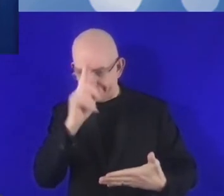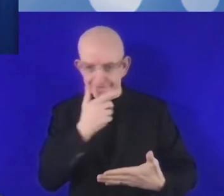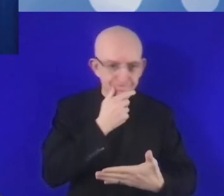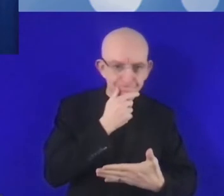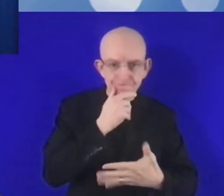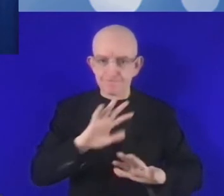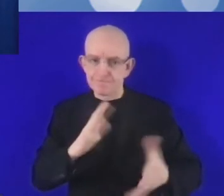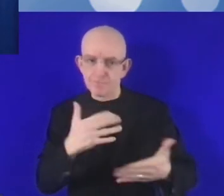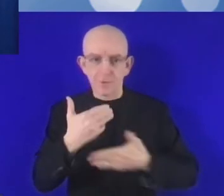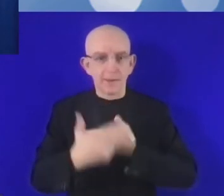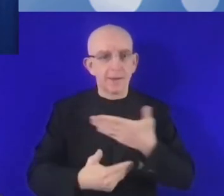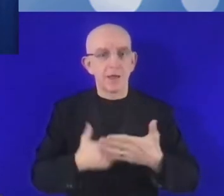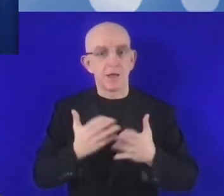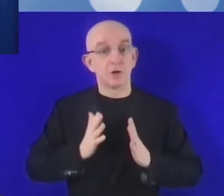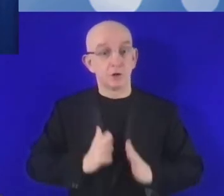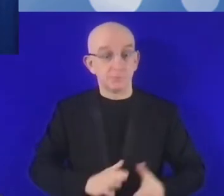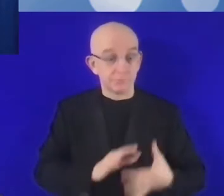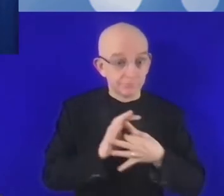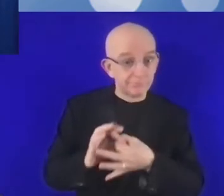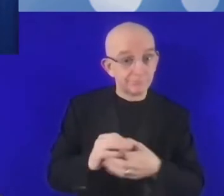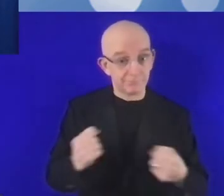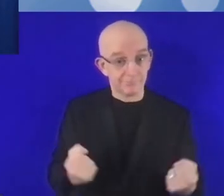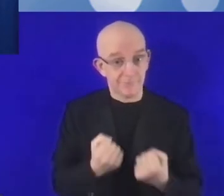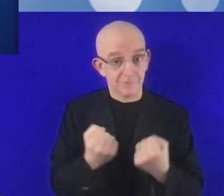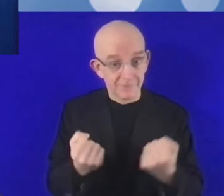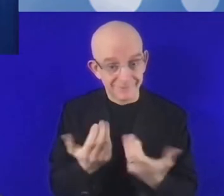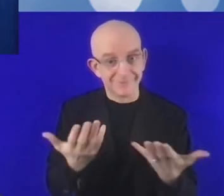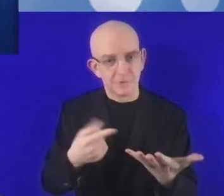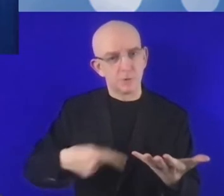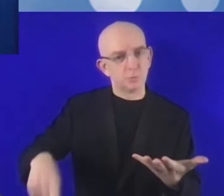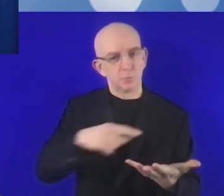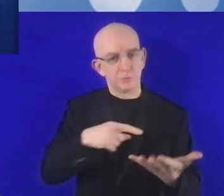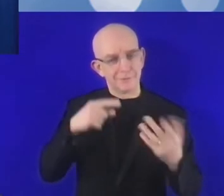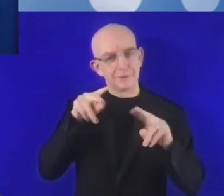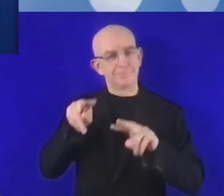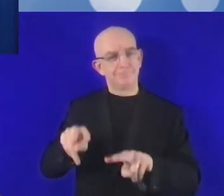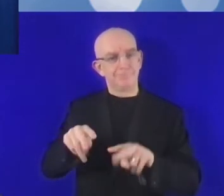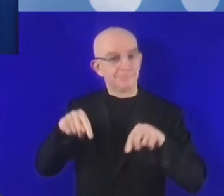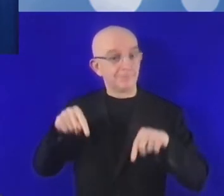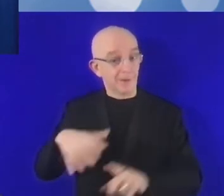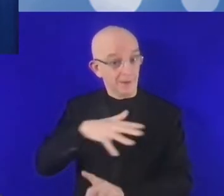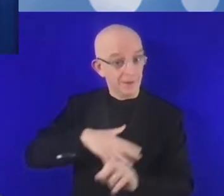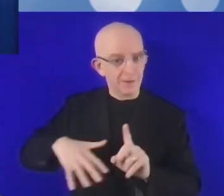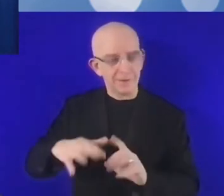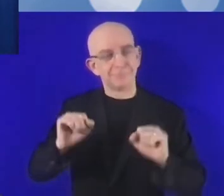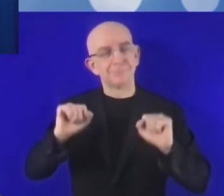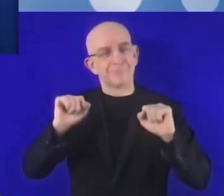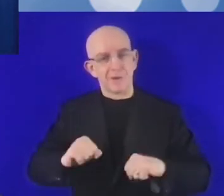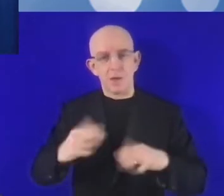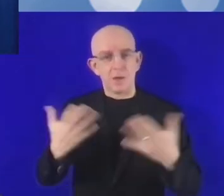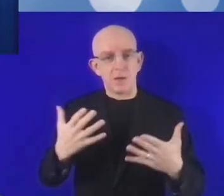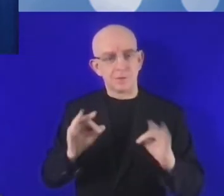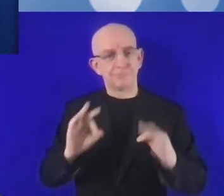lot de défis, des défis qui sont sensibles au quotidien. Nous avons donc besoin d'un réseau qui nous apporte la